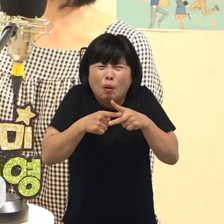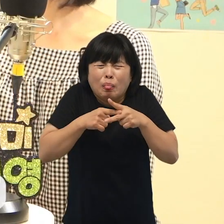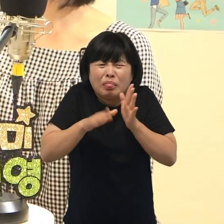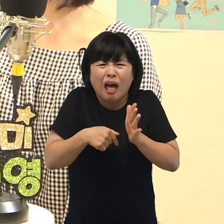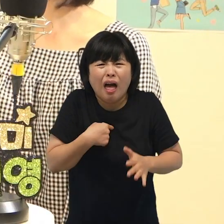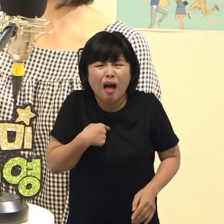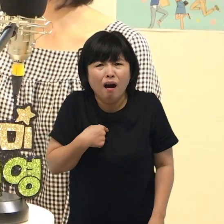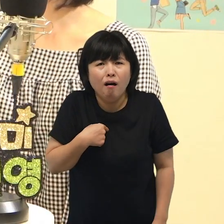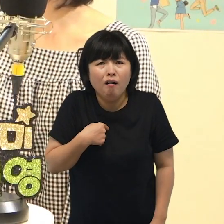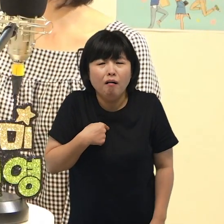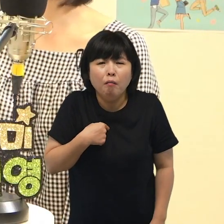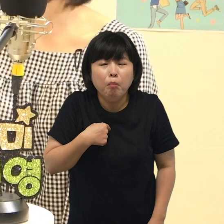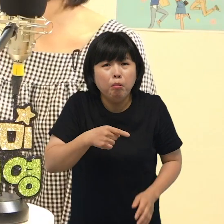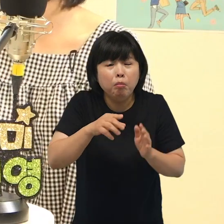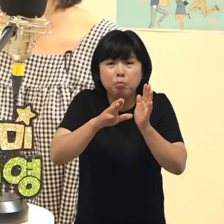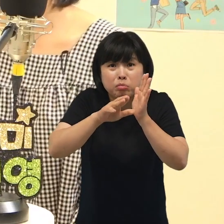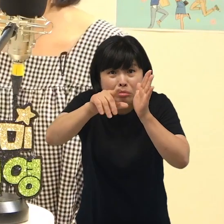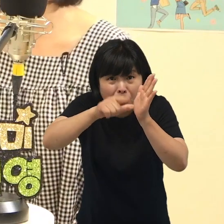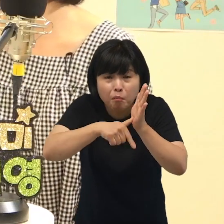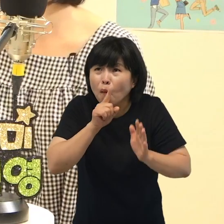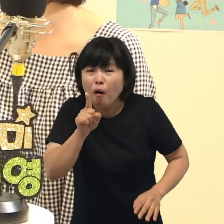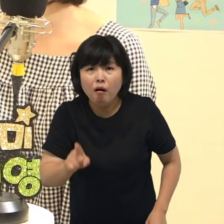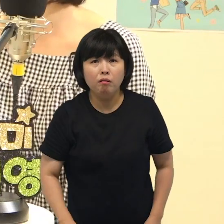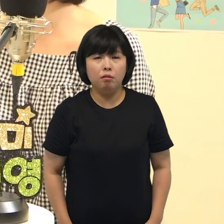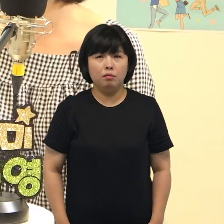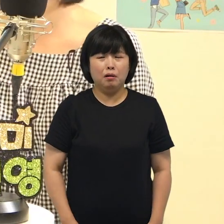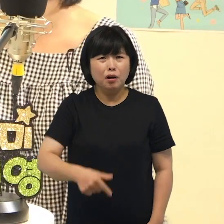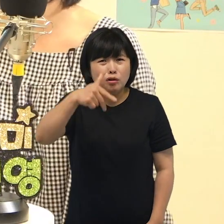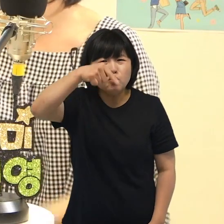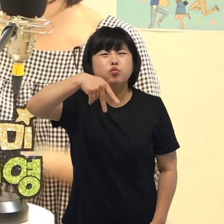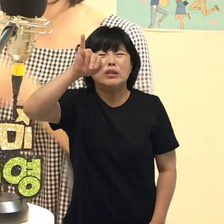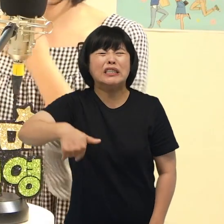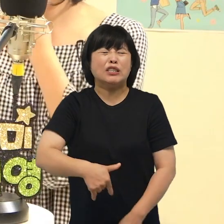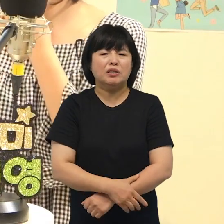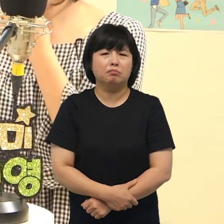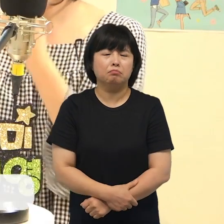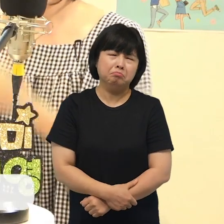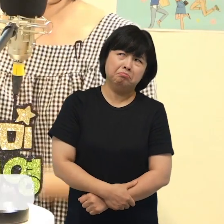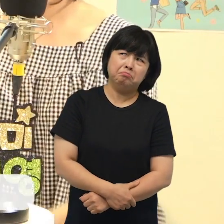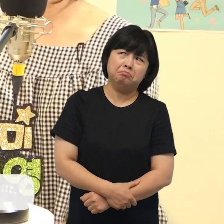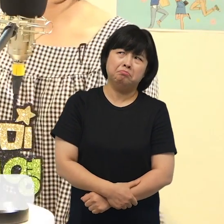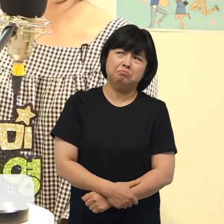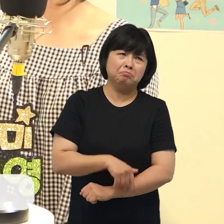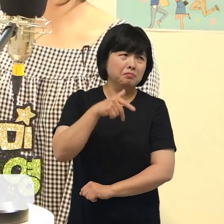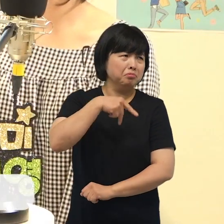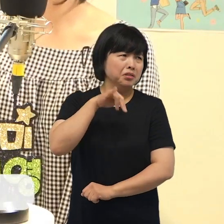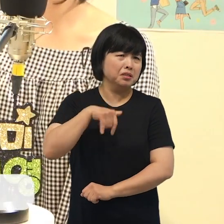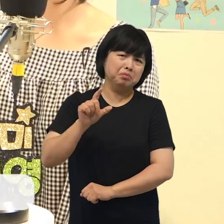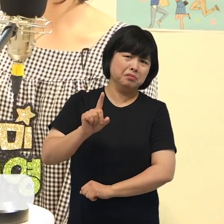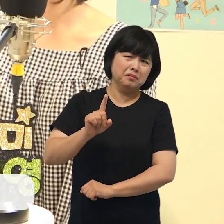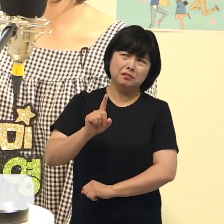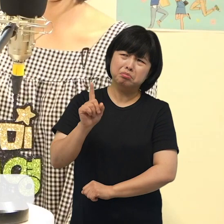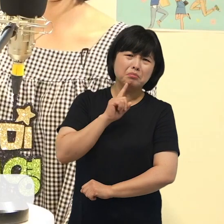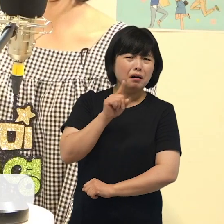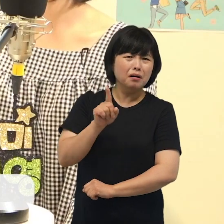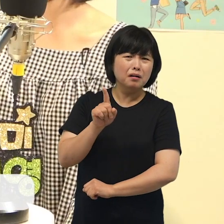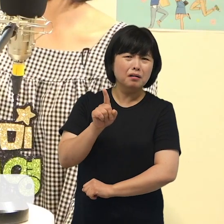초등학생 때, 저 때는 말이 저 때는 말이에요. 그 주식하면